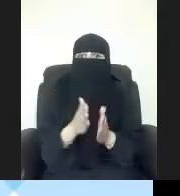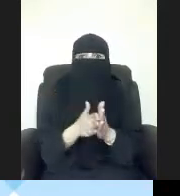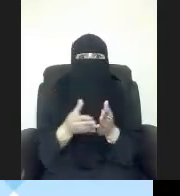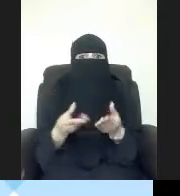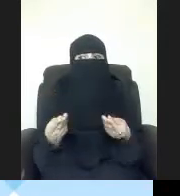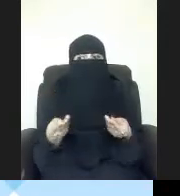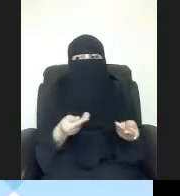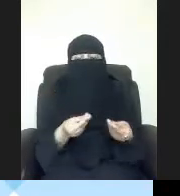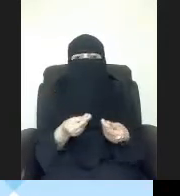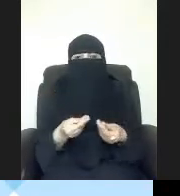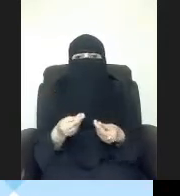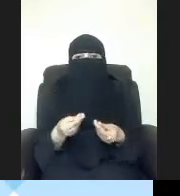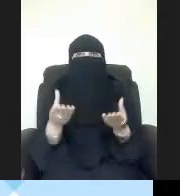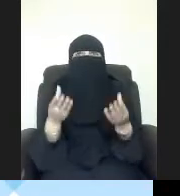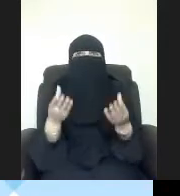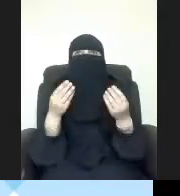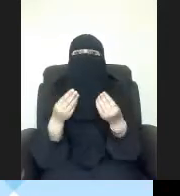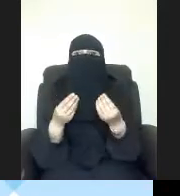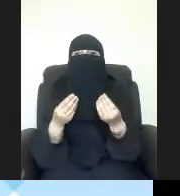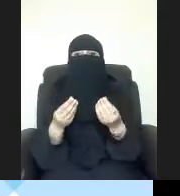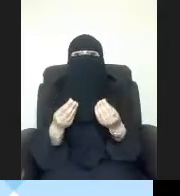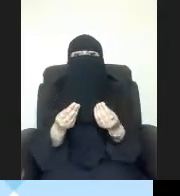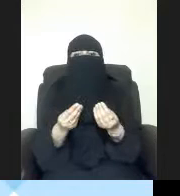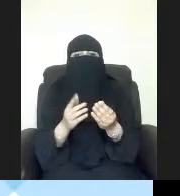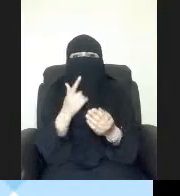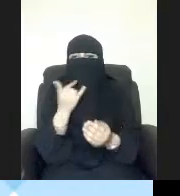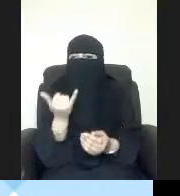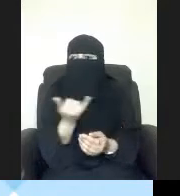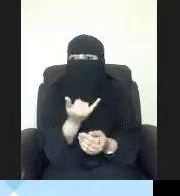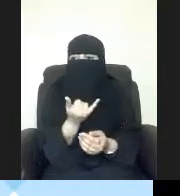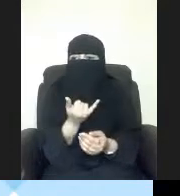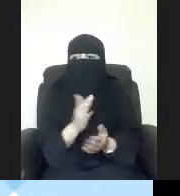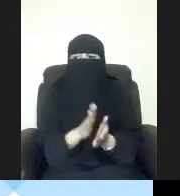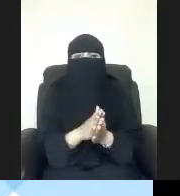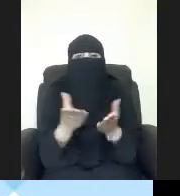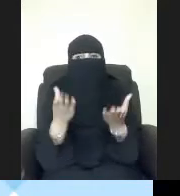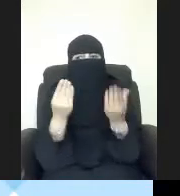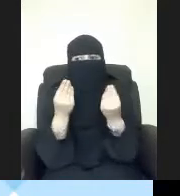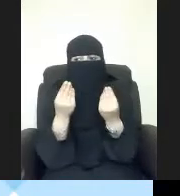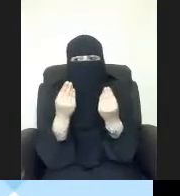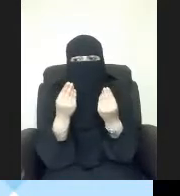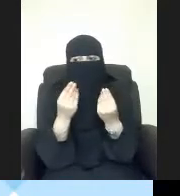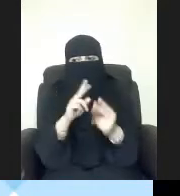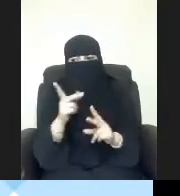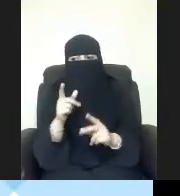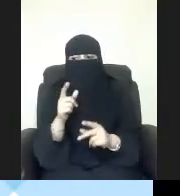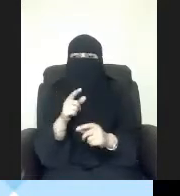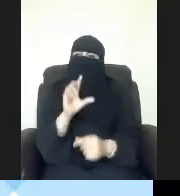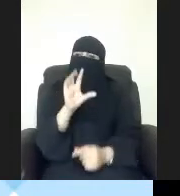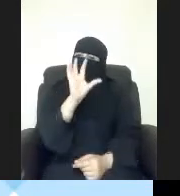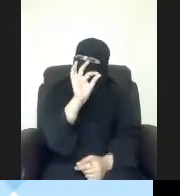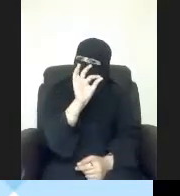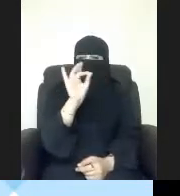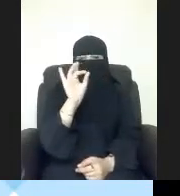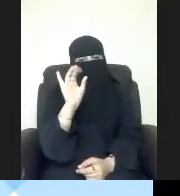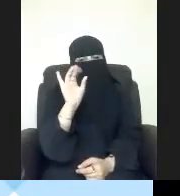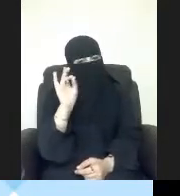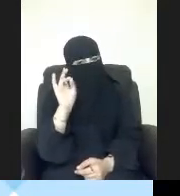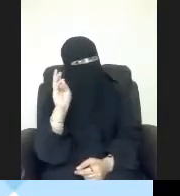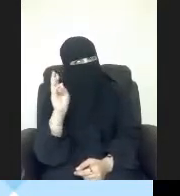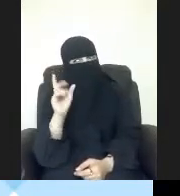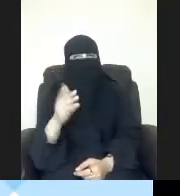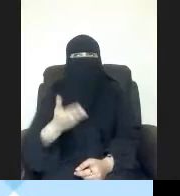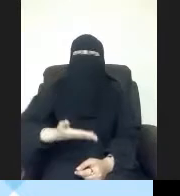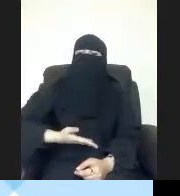التعليمية؟ ذكرتها قبل قليل، احتياجات الفردية، أنماط المتعلمين لدى الأشخاص، اختلاف مستوياتهم وأعمارهم